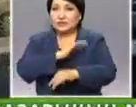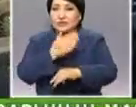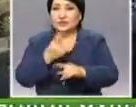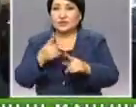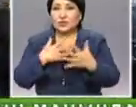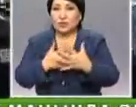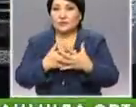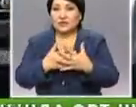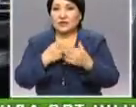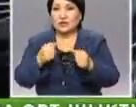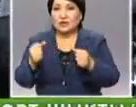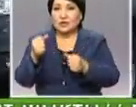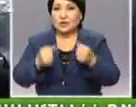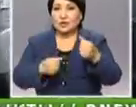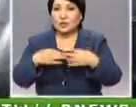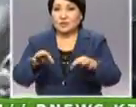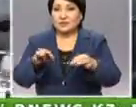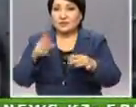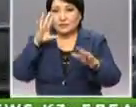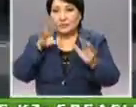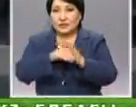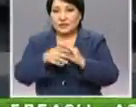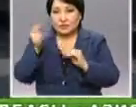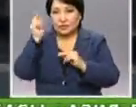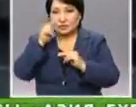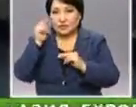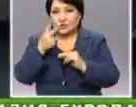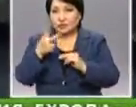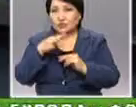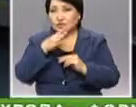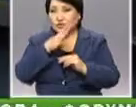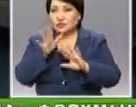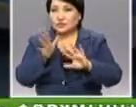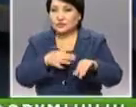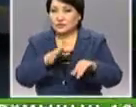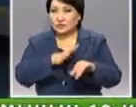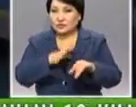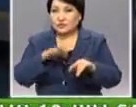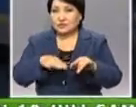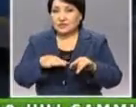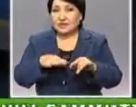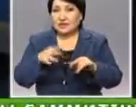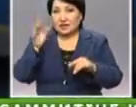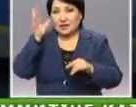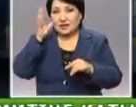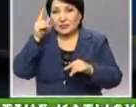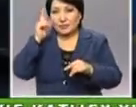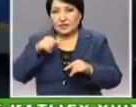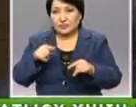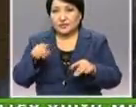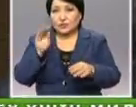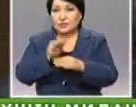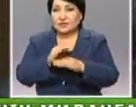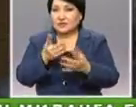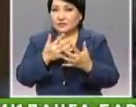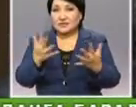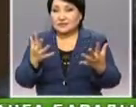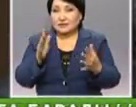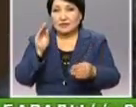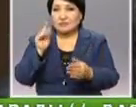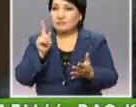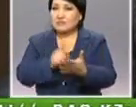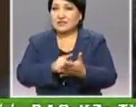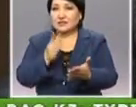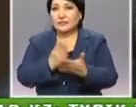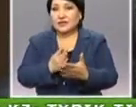қоғамдық көлікті меңгеру бойынша кем дегенде 3 жыл өтіл болу керек. Одан кейін техникалық біліммен қоса тағы басқа да міндеттер бар. Бірінші